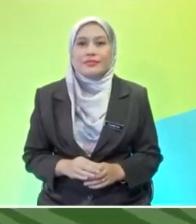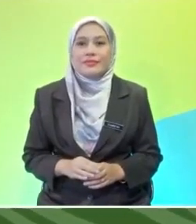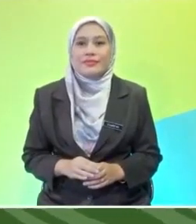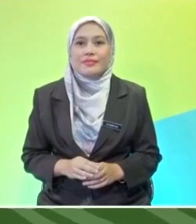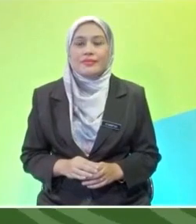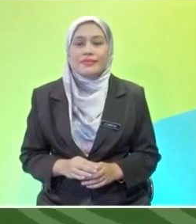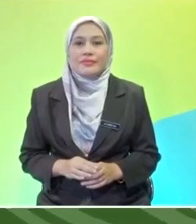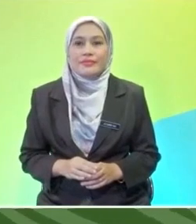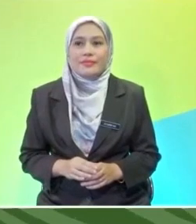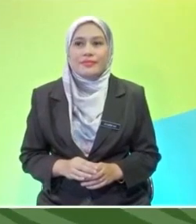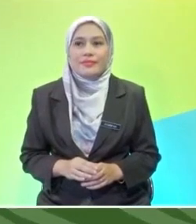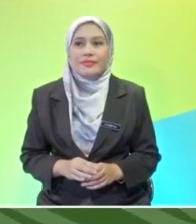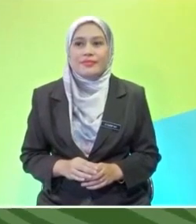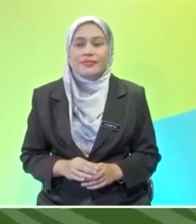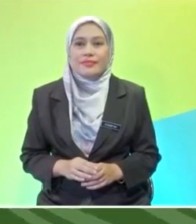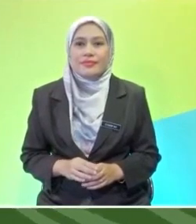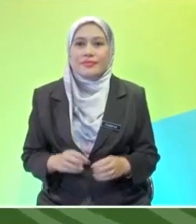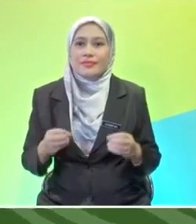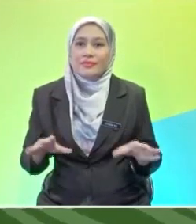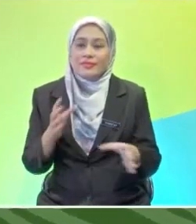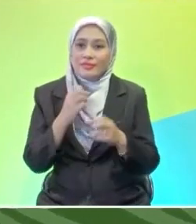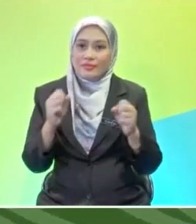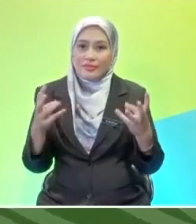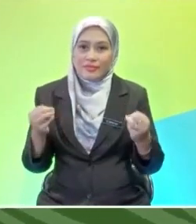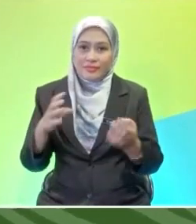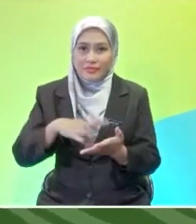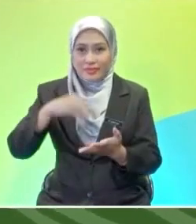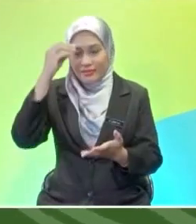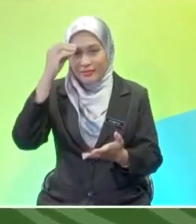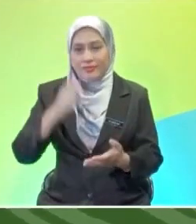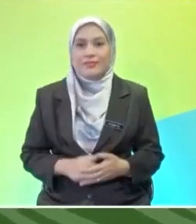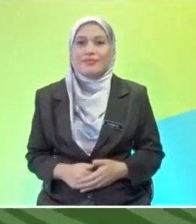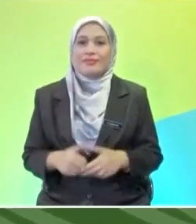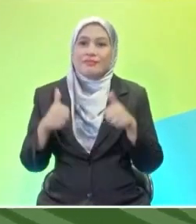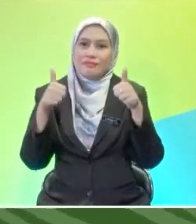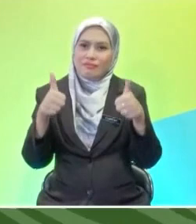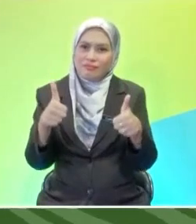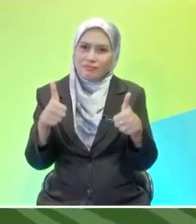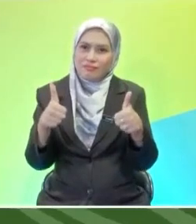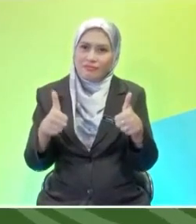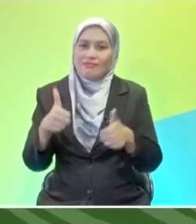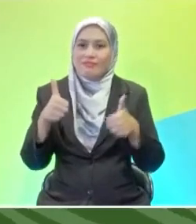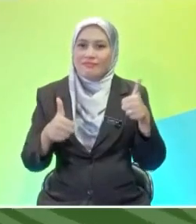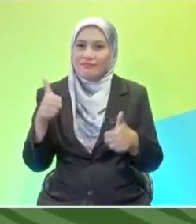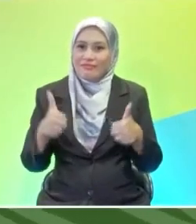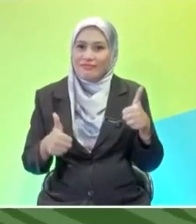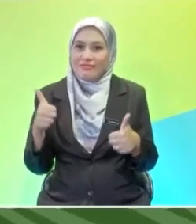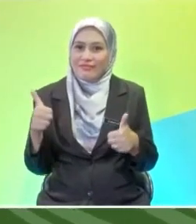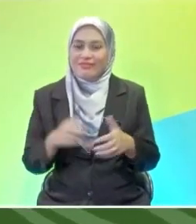Okey, harapnya dah bersedia nak belajar ke? Dah, boleh bagi double thumbs up untuk Kak Syafiqah.